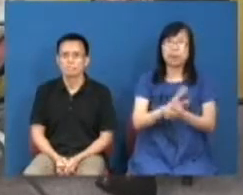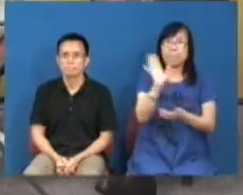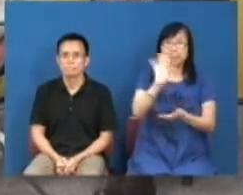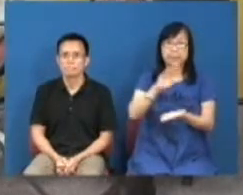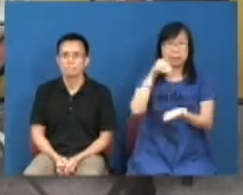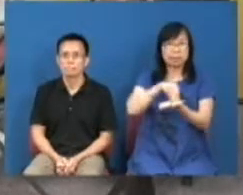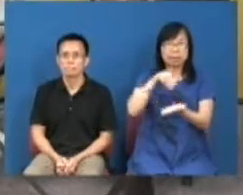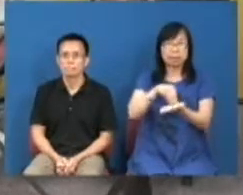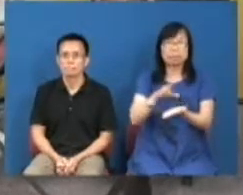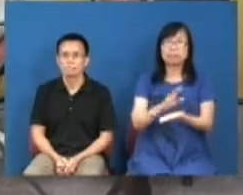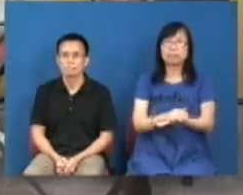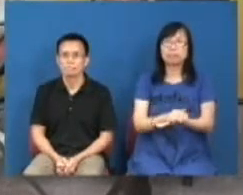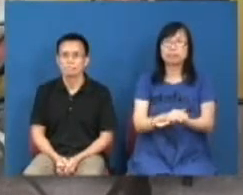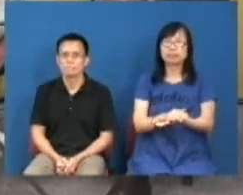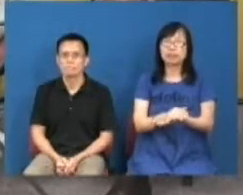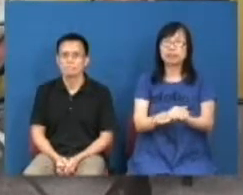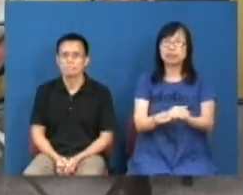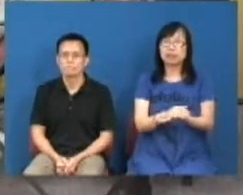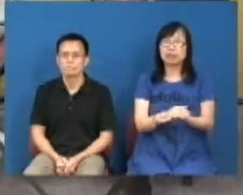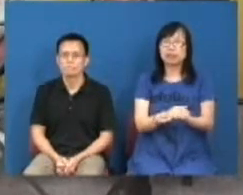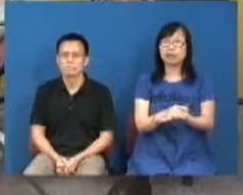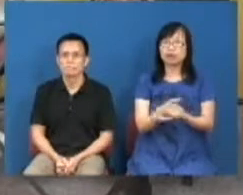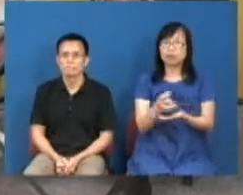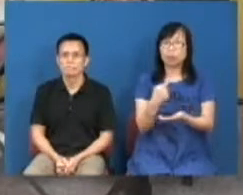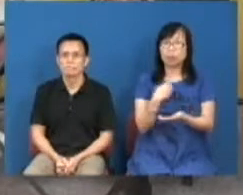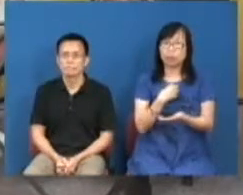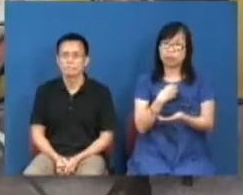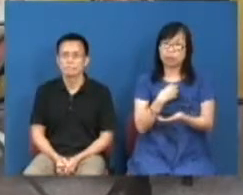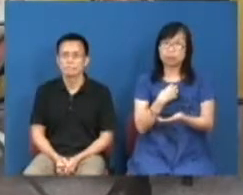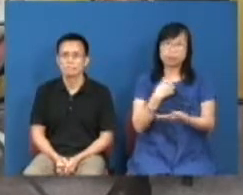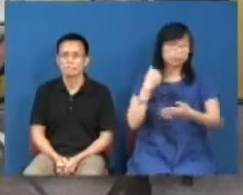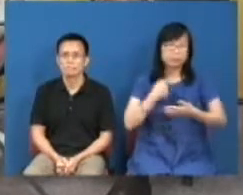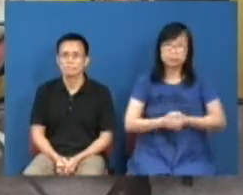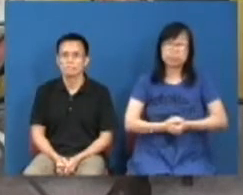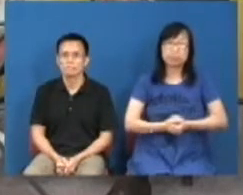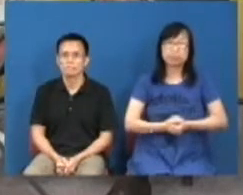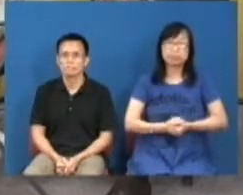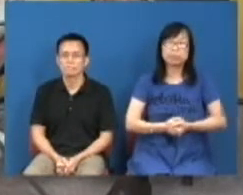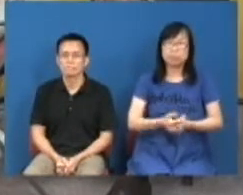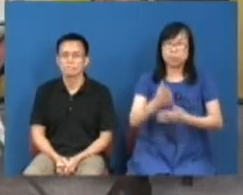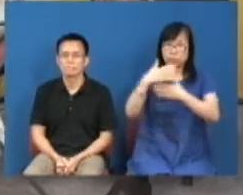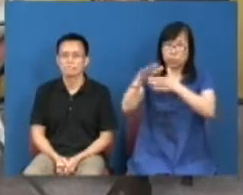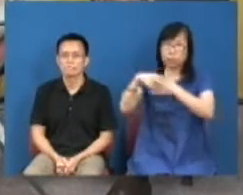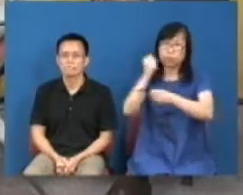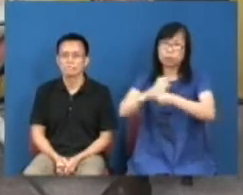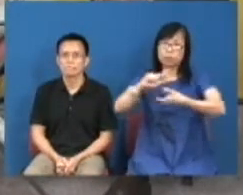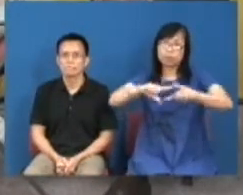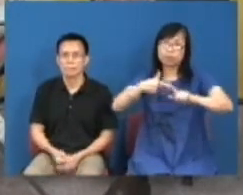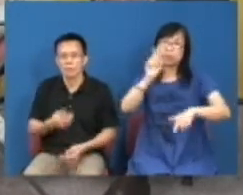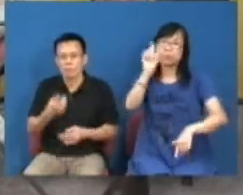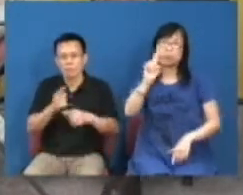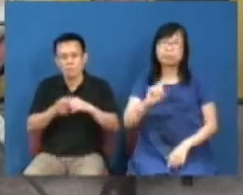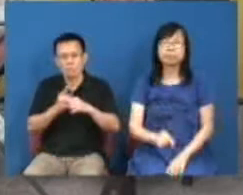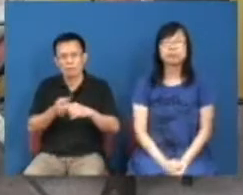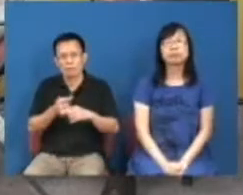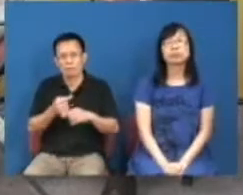一定必須嘅一個過程。咁好，即係呢個我覺得幾可惜嘅。咁但係如果外國嘅做法而家係點樣嘅咧？ 但其實我